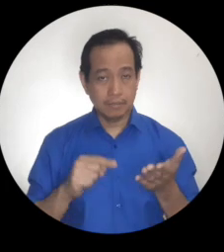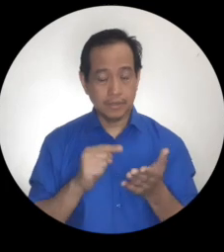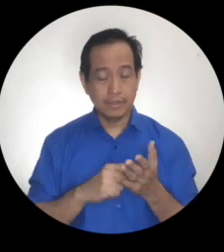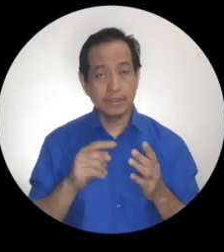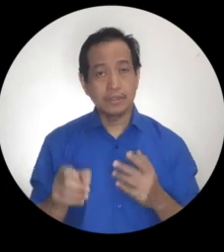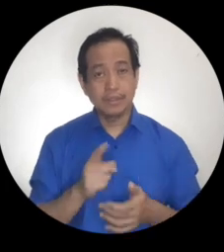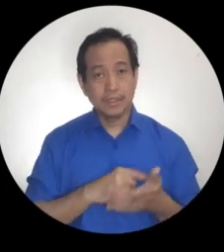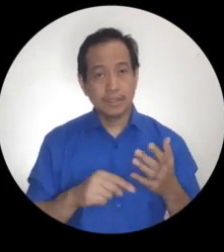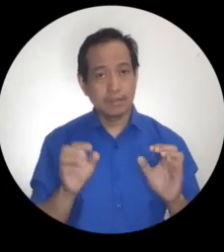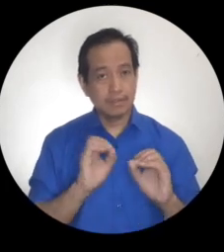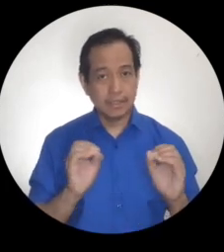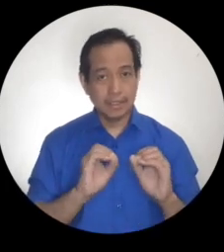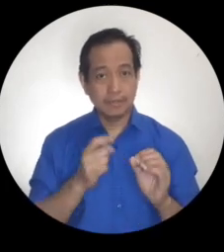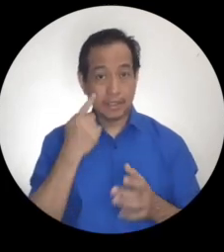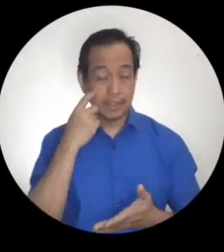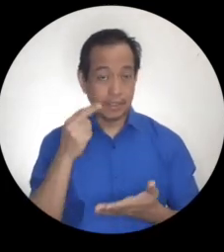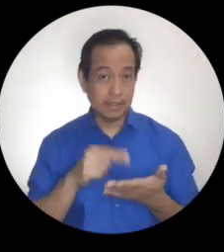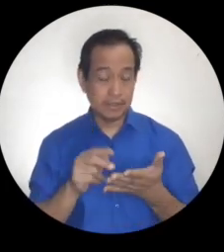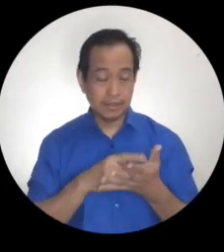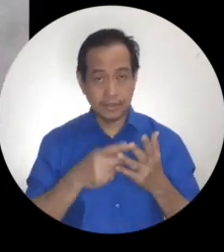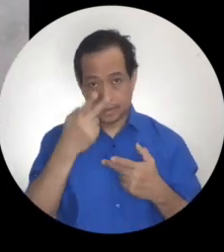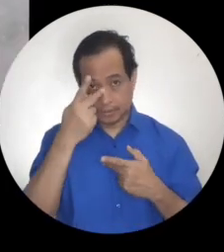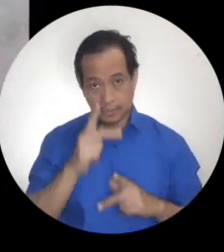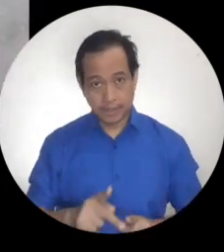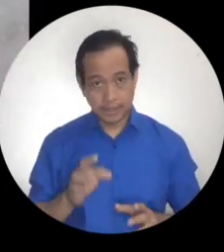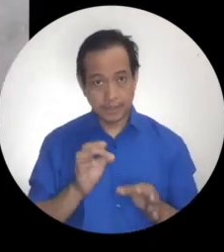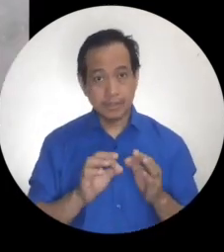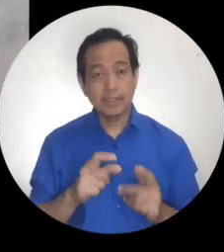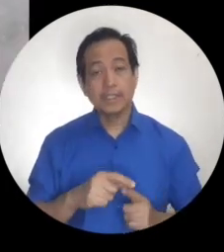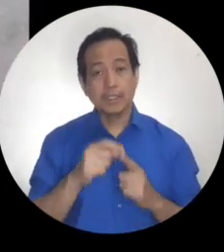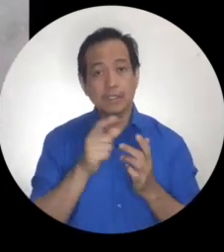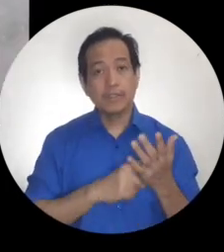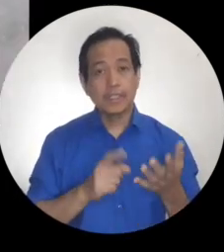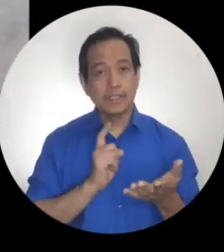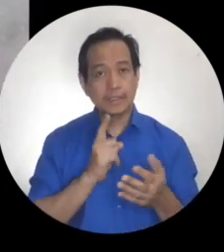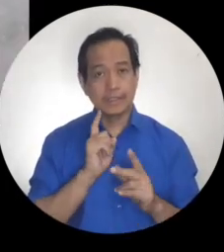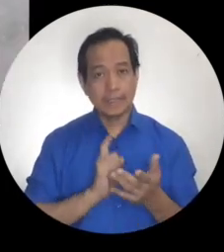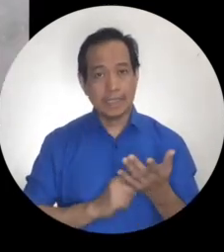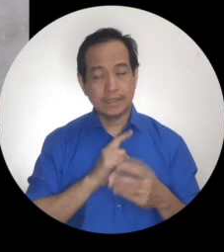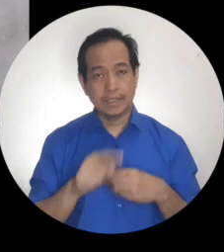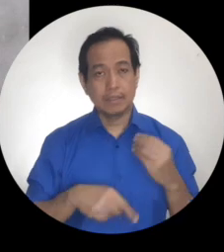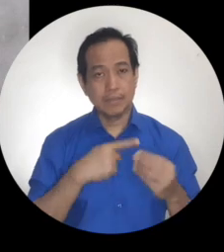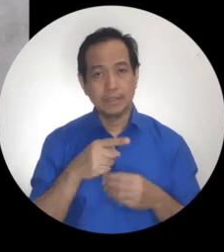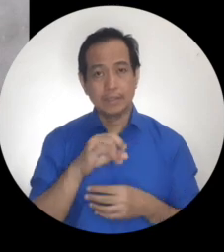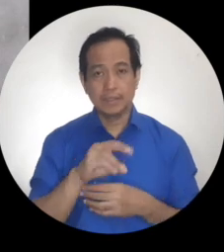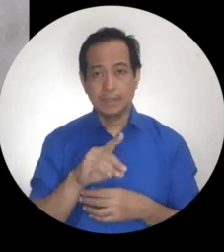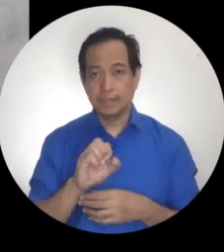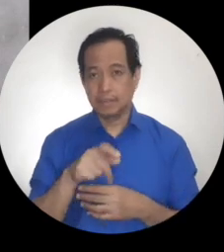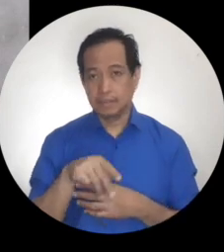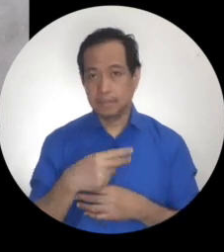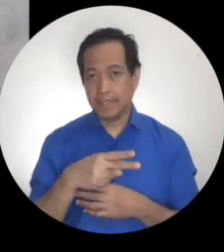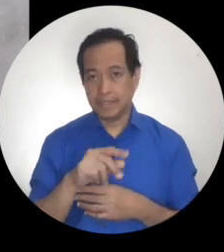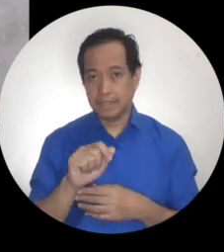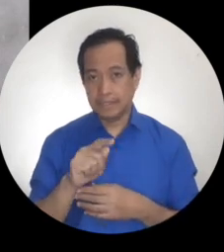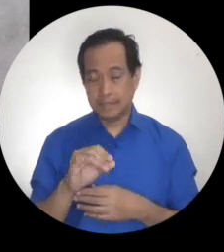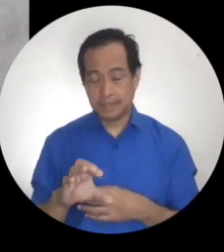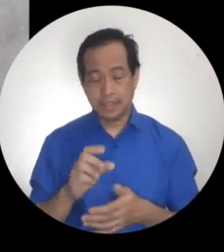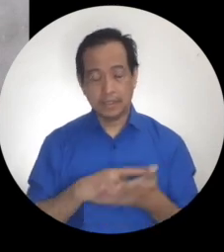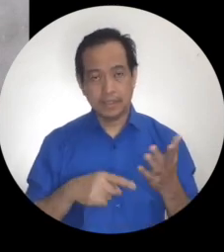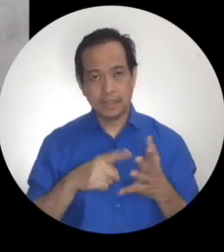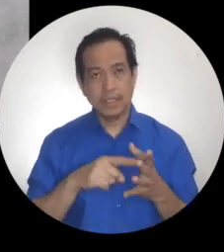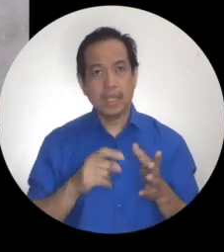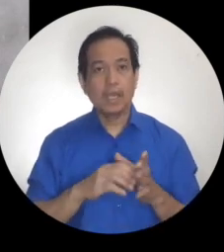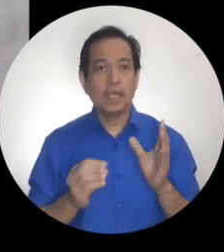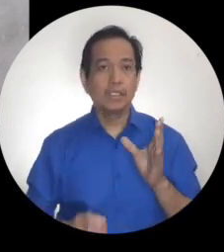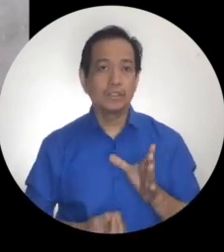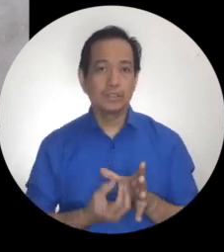ni simptomas nito? Kadalasan, actually, walang napapansin yung mga pasyente, particularly if we're talking about idiopathic. Makikita na lang